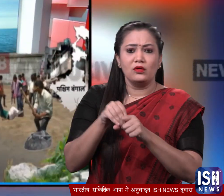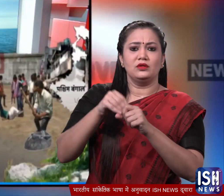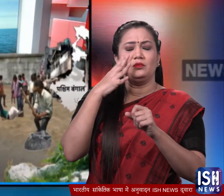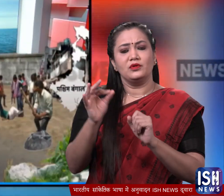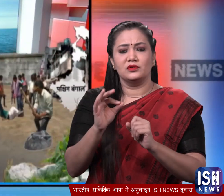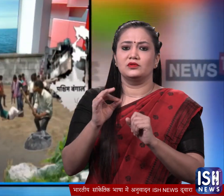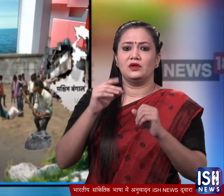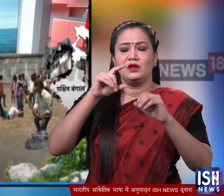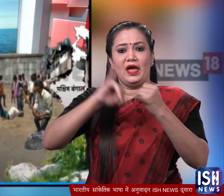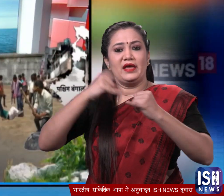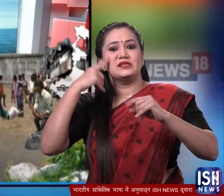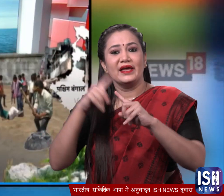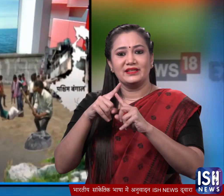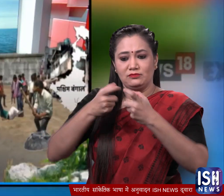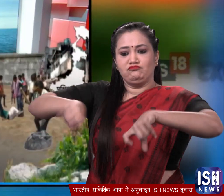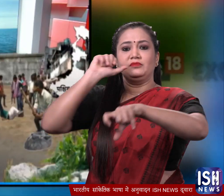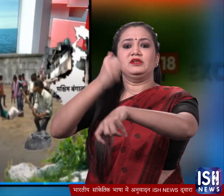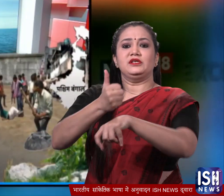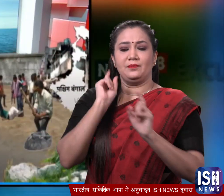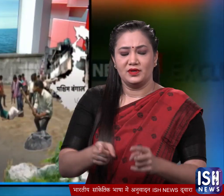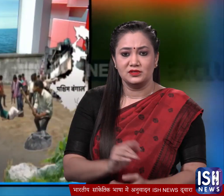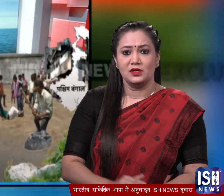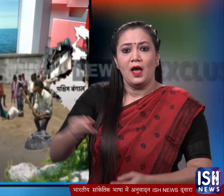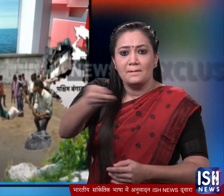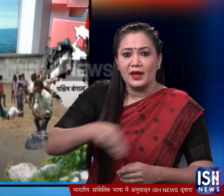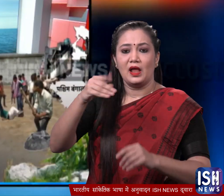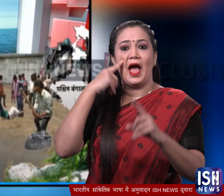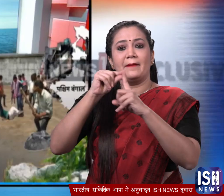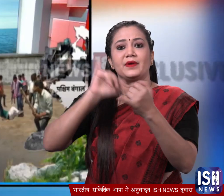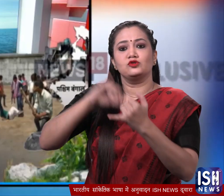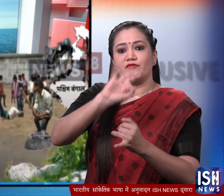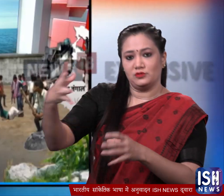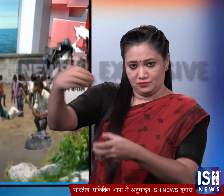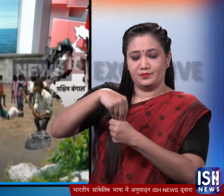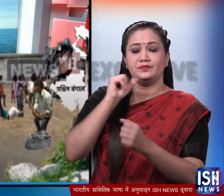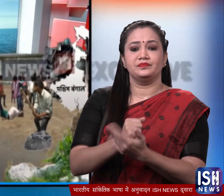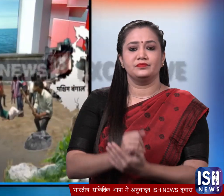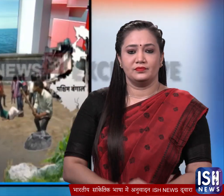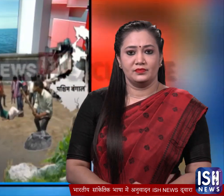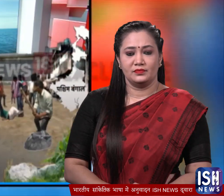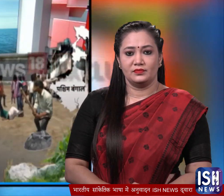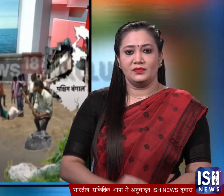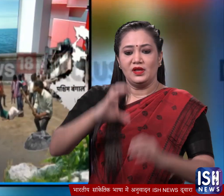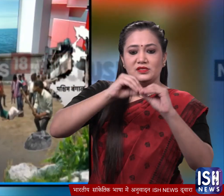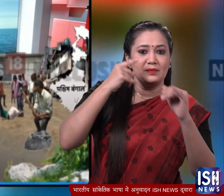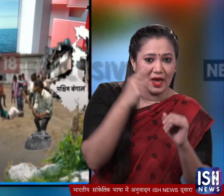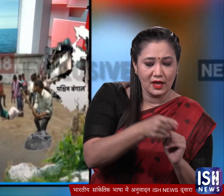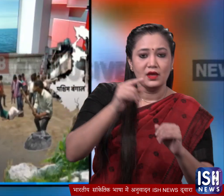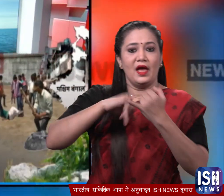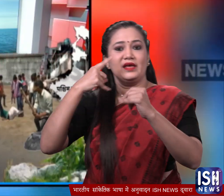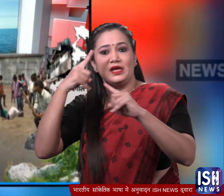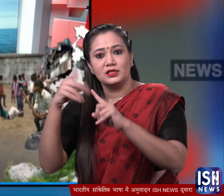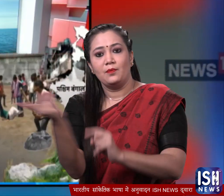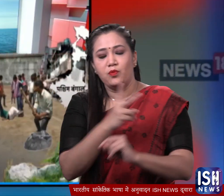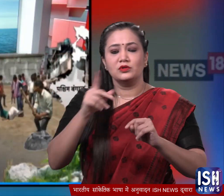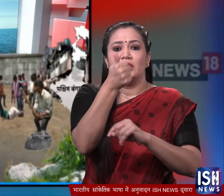की जांच के लिए SIT बनाने का आदेश दिया, जिसमें बंगाल के 3 IPS अधिकारी शामिल होंगे। CBI और SIT दोनों अपनी अपनी